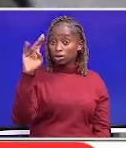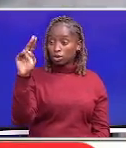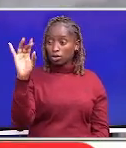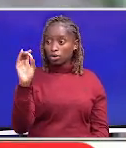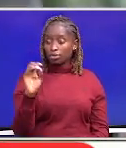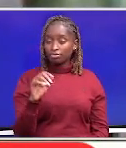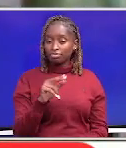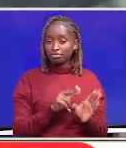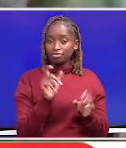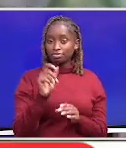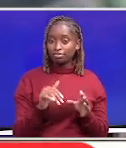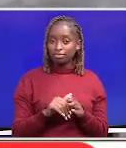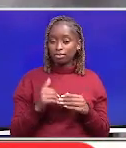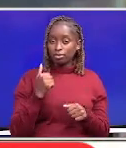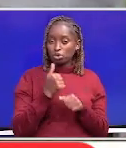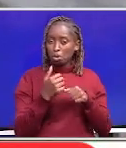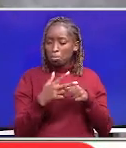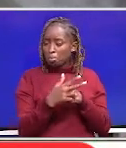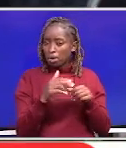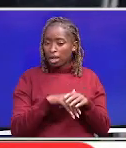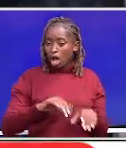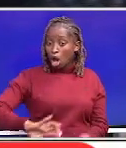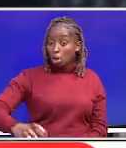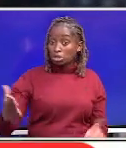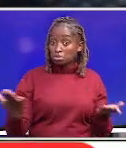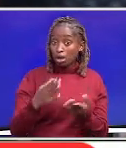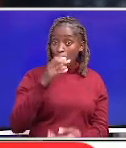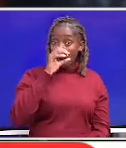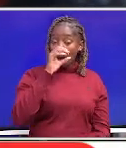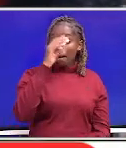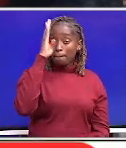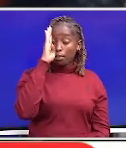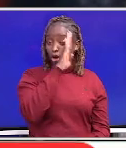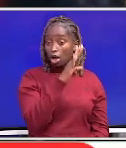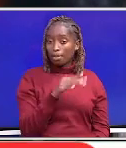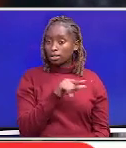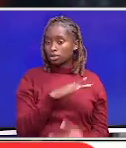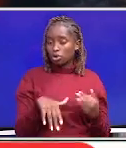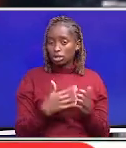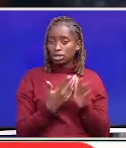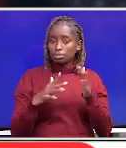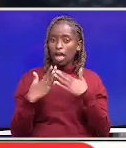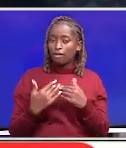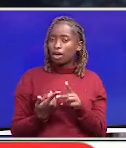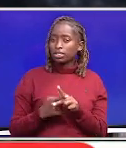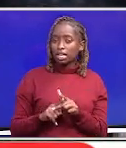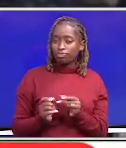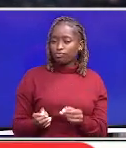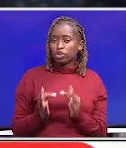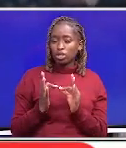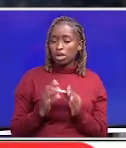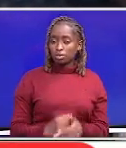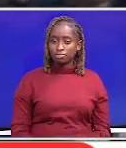mwenyekiti wa pashaji tohara county ya Bungoma. Sherehe ya kutakasa visu maalumu vya tohara imenoga.